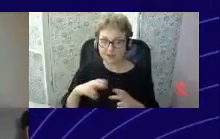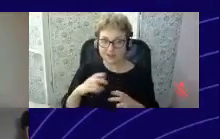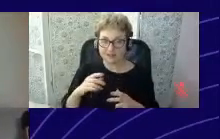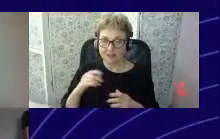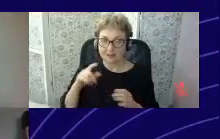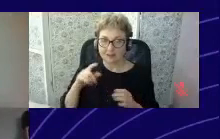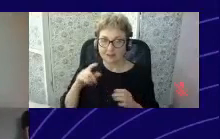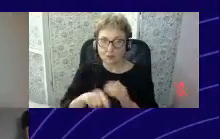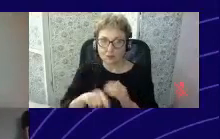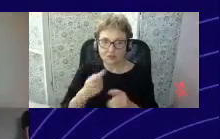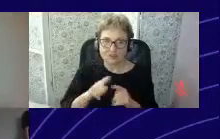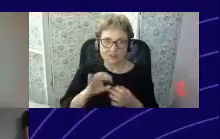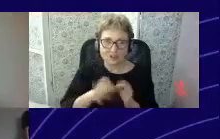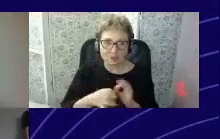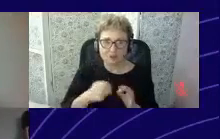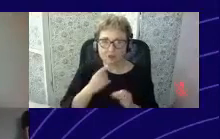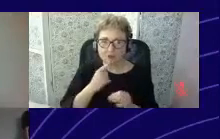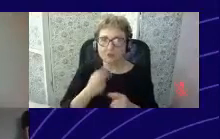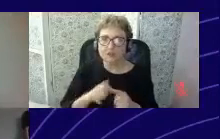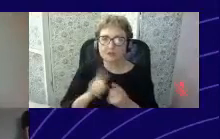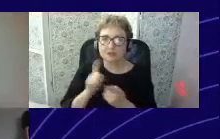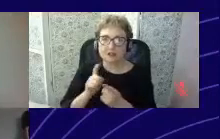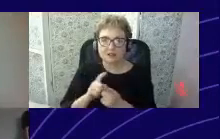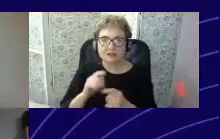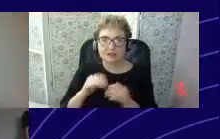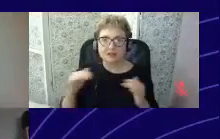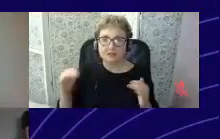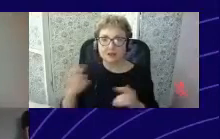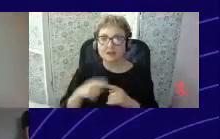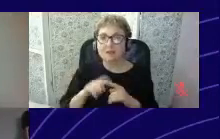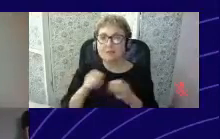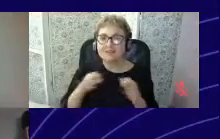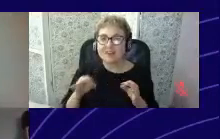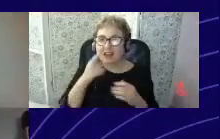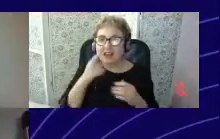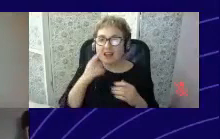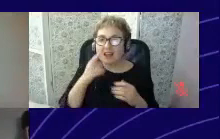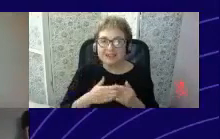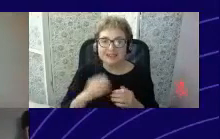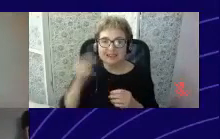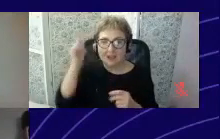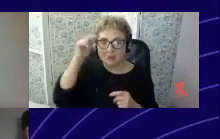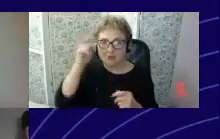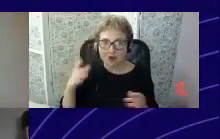студентов прогрузить вот в те сложности, трудности, с которыми сталкиваются данные ребята. Это очень позволяет сблизить обучающихся.